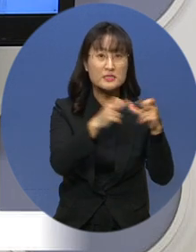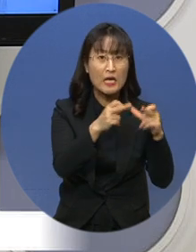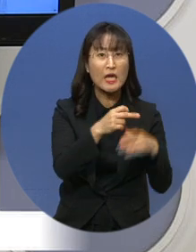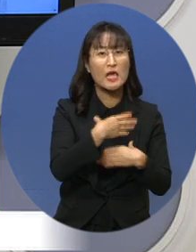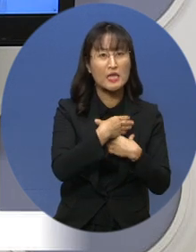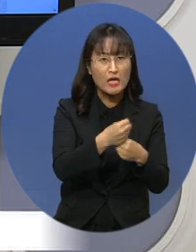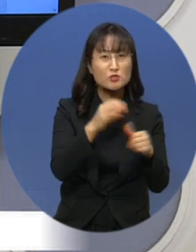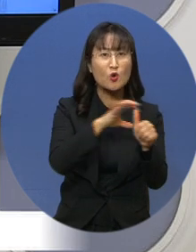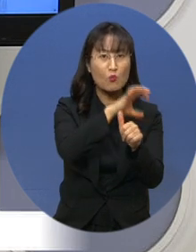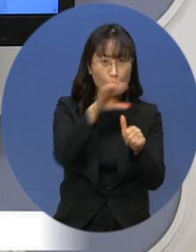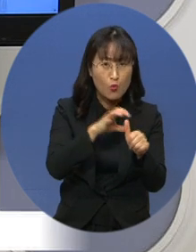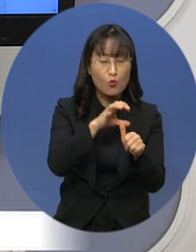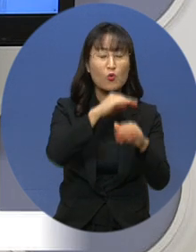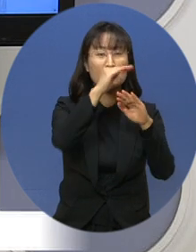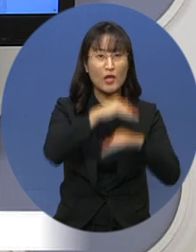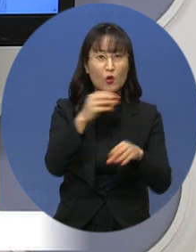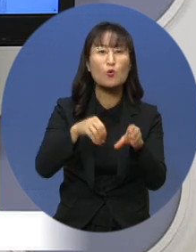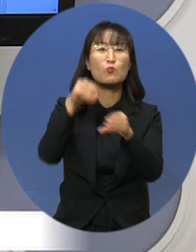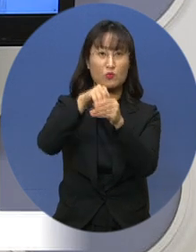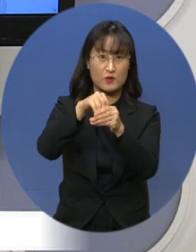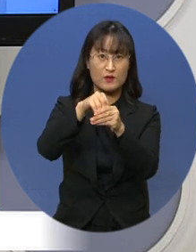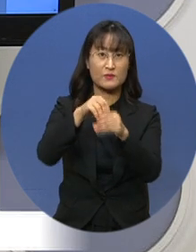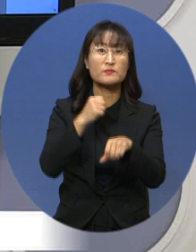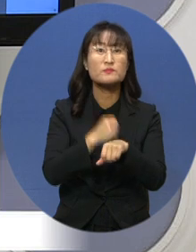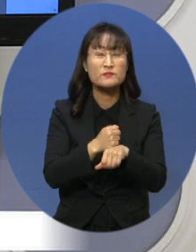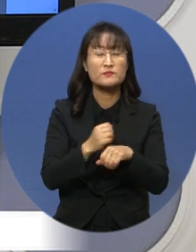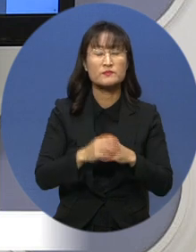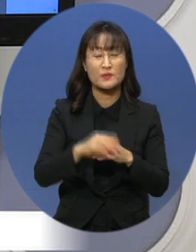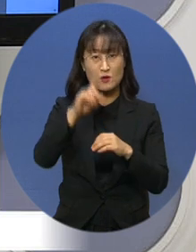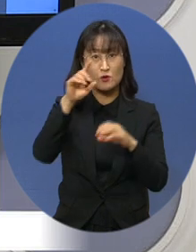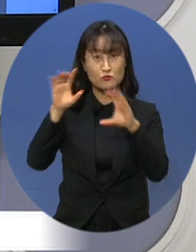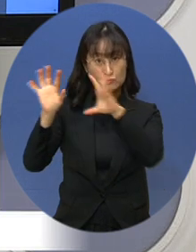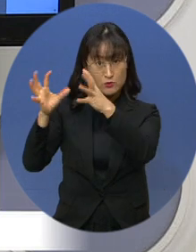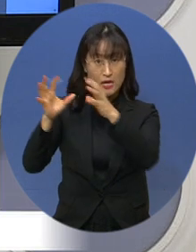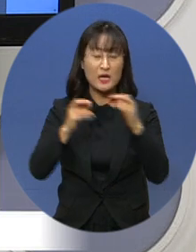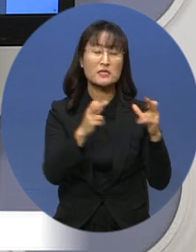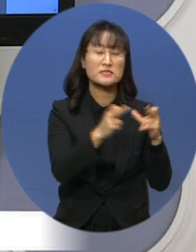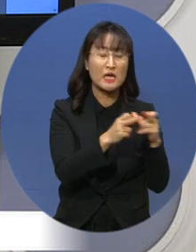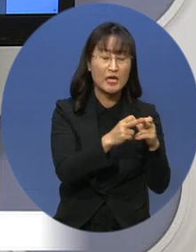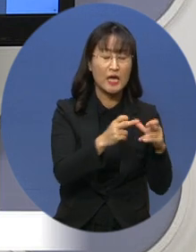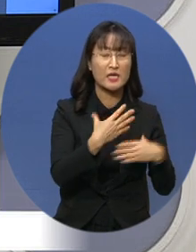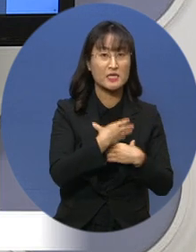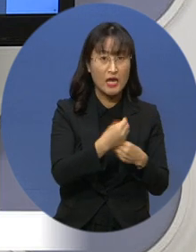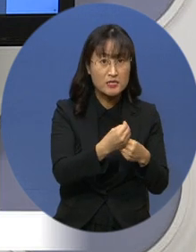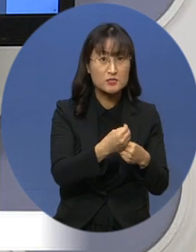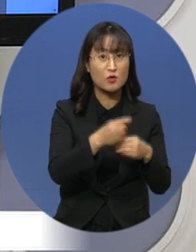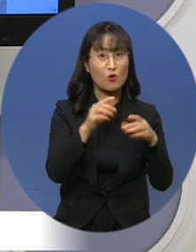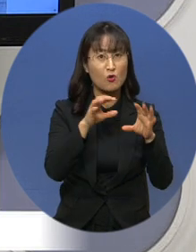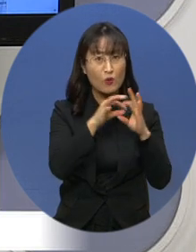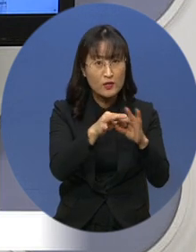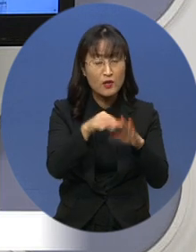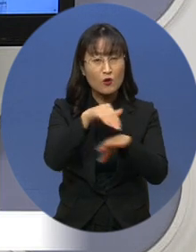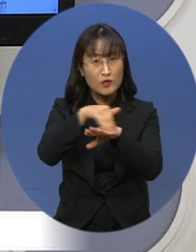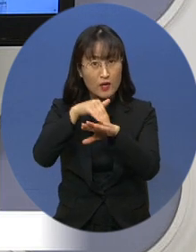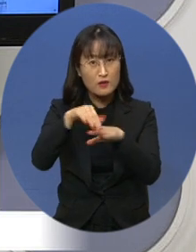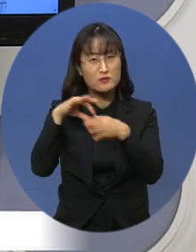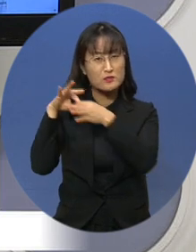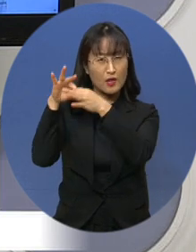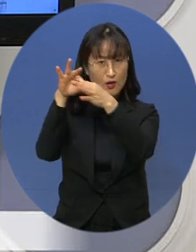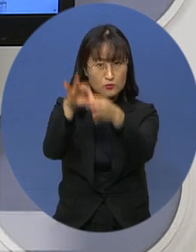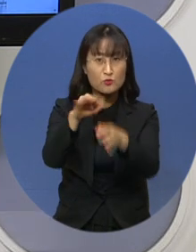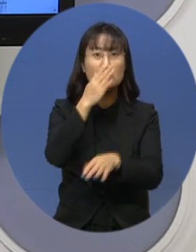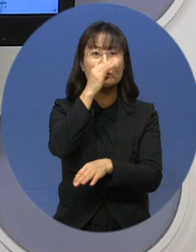안전 보호에 관한 사항 을 추가함으로써 국가가 장애인 안전 대책을 지속적으로 수립하고 시행할 수 있도록